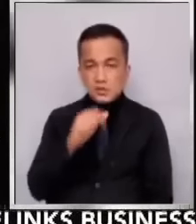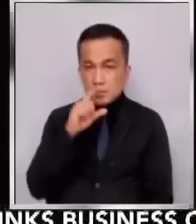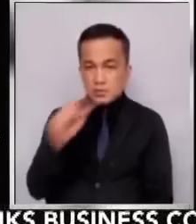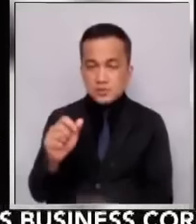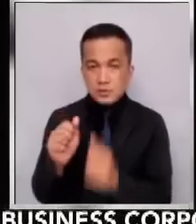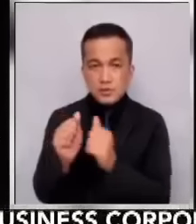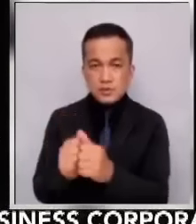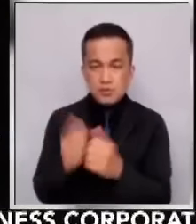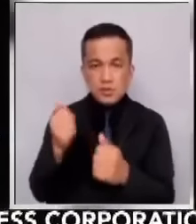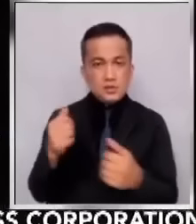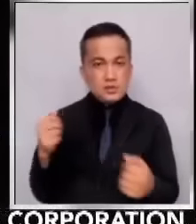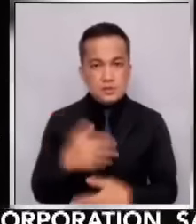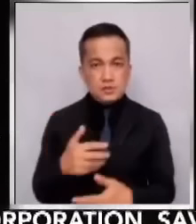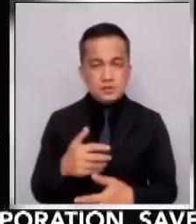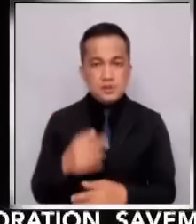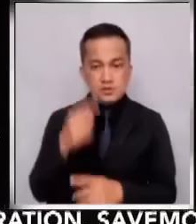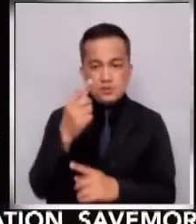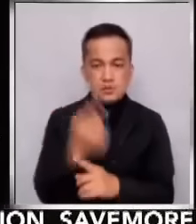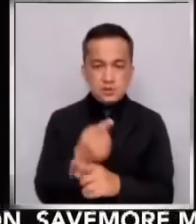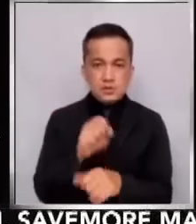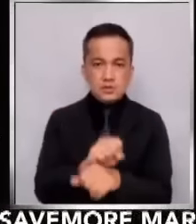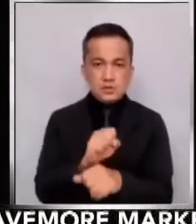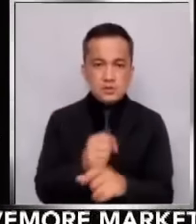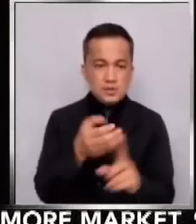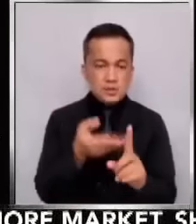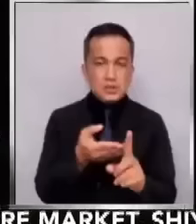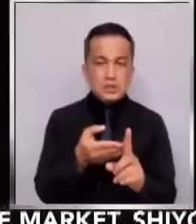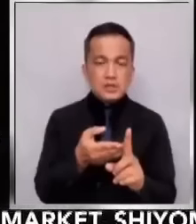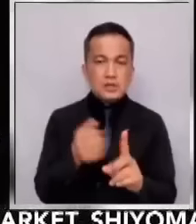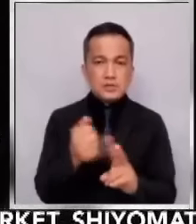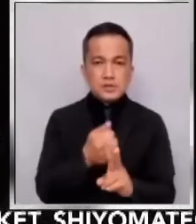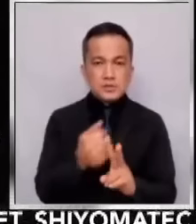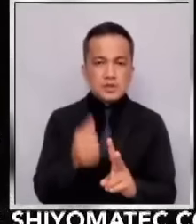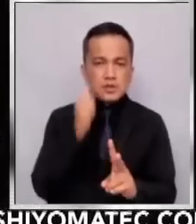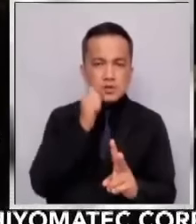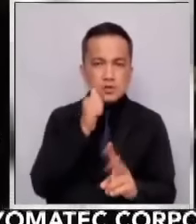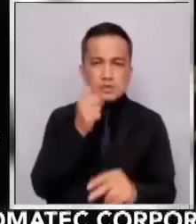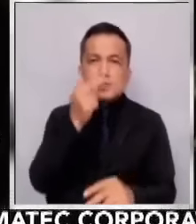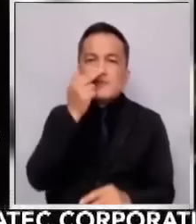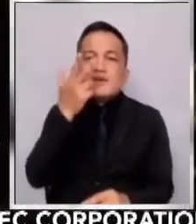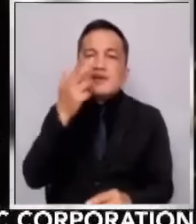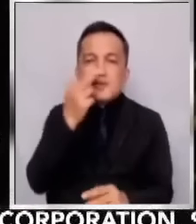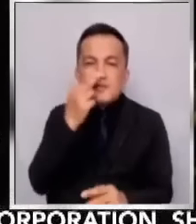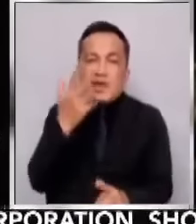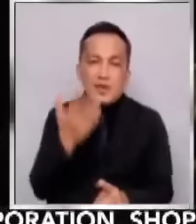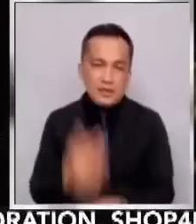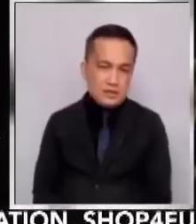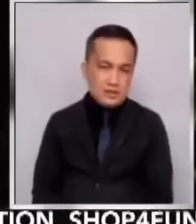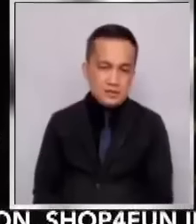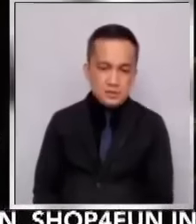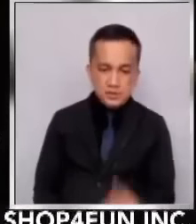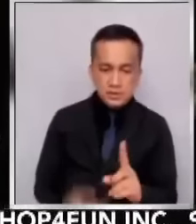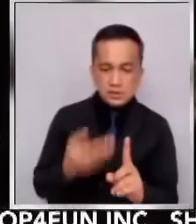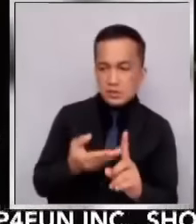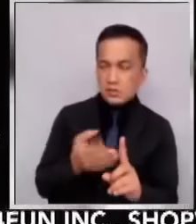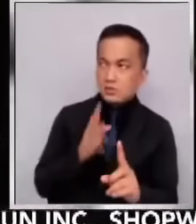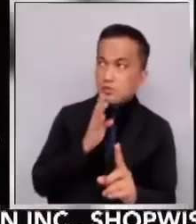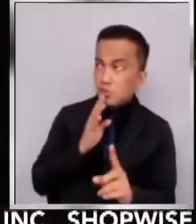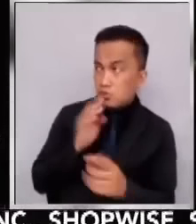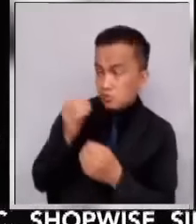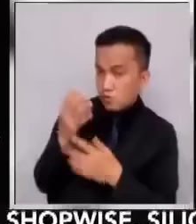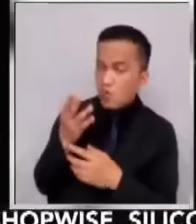takot. Isang buwan pa lang daw sa trabaho ang biktima pero lagi raw siyang binibiro ng suspect. Sinasabi niya lagi sa amin, "Ba't ang ganda